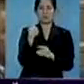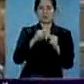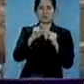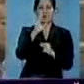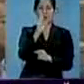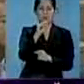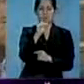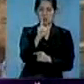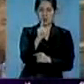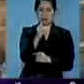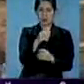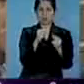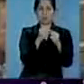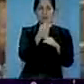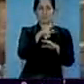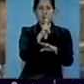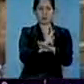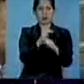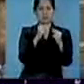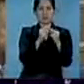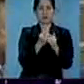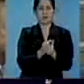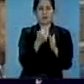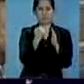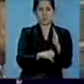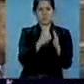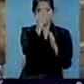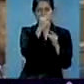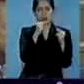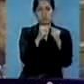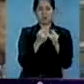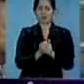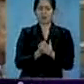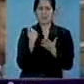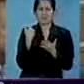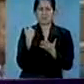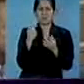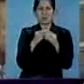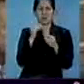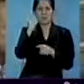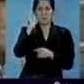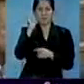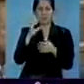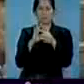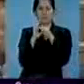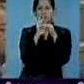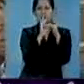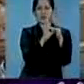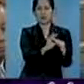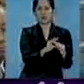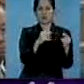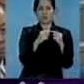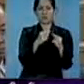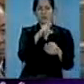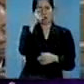ตามข้อ8ด้วยว่าท่านประธานควบคุมนะครับการอภิปรายที่ก้าวล่วงไปถึงพระกฤษฎาพนิหารของพระมหากษัตริย์เป็นเรื่